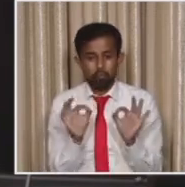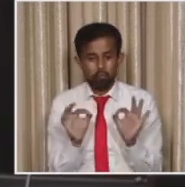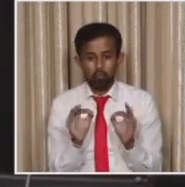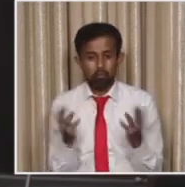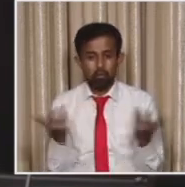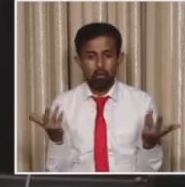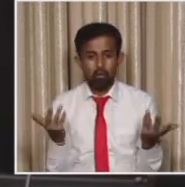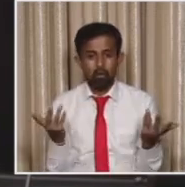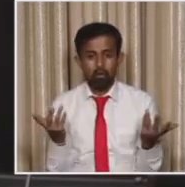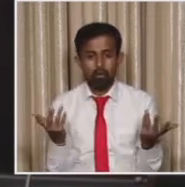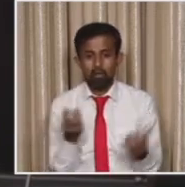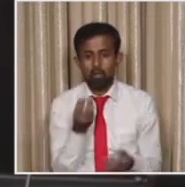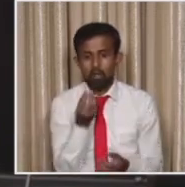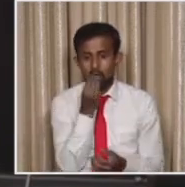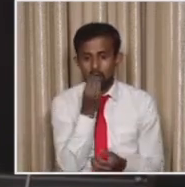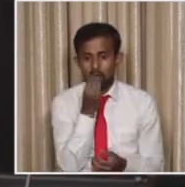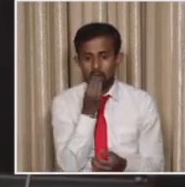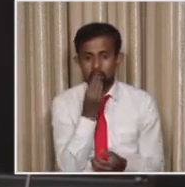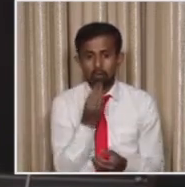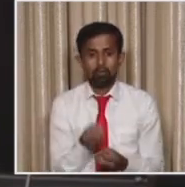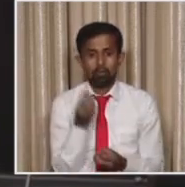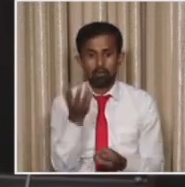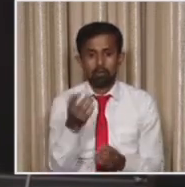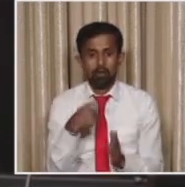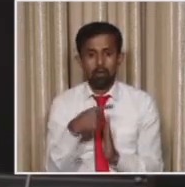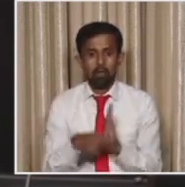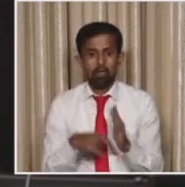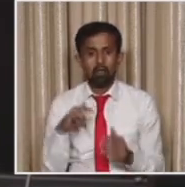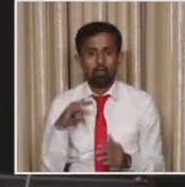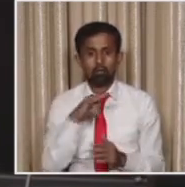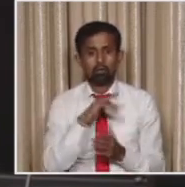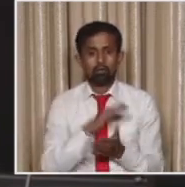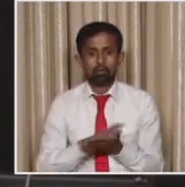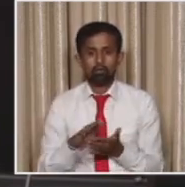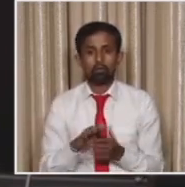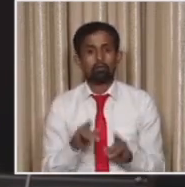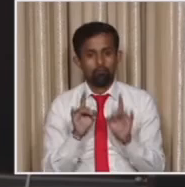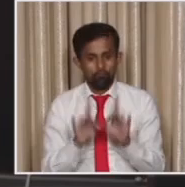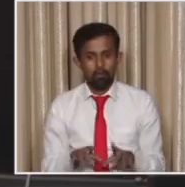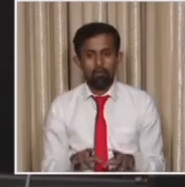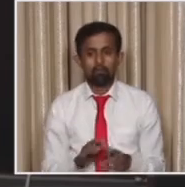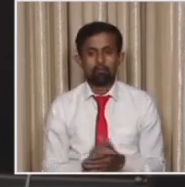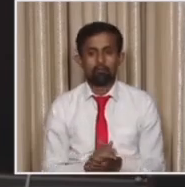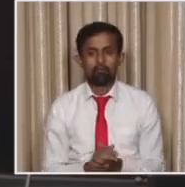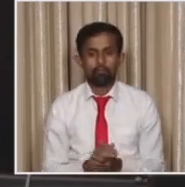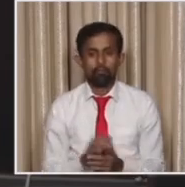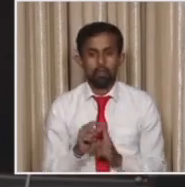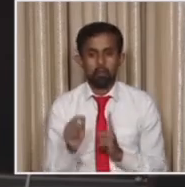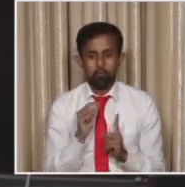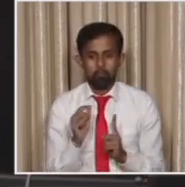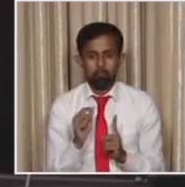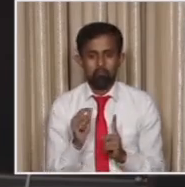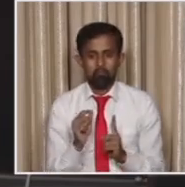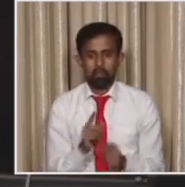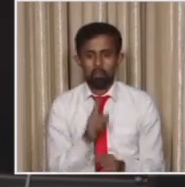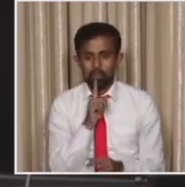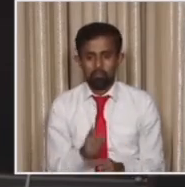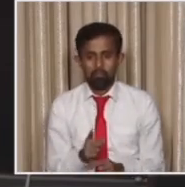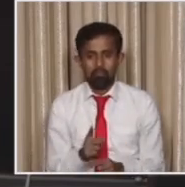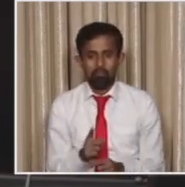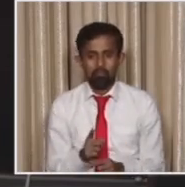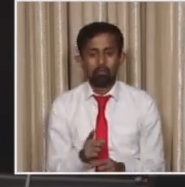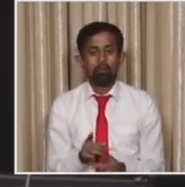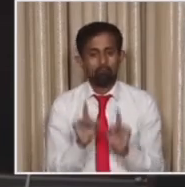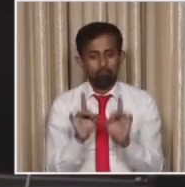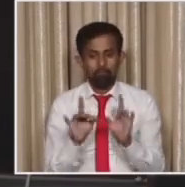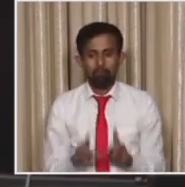නැති ආහාර සපයනවා කියලා ශ්‍රී ලංකන් ගුවන් සේවයේ ඉතින් එහෙම තමයි වෙන්නේ පාර්ලිමේන්තුවේ ඒක කියපුවාමත්